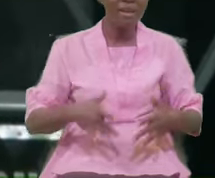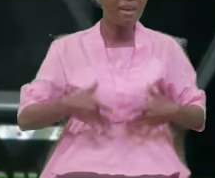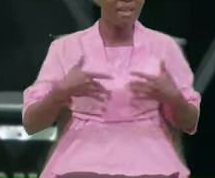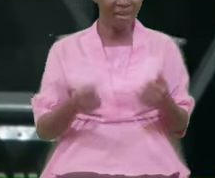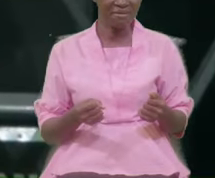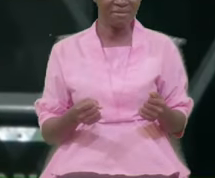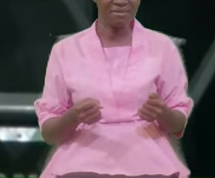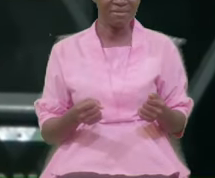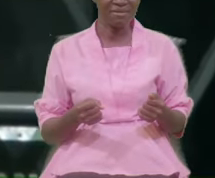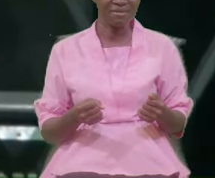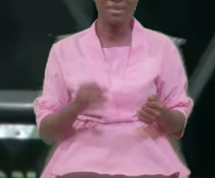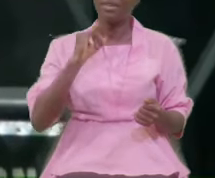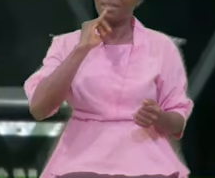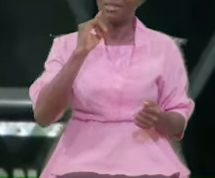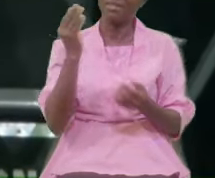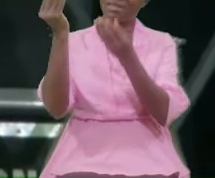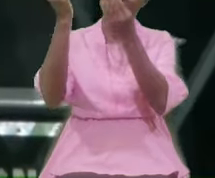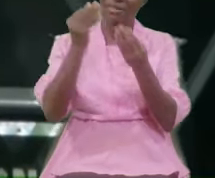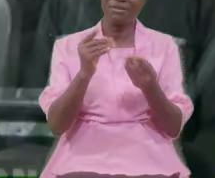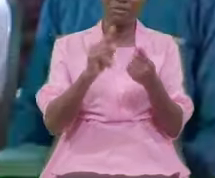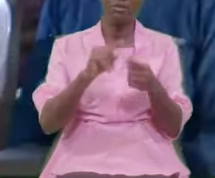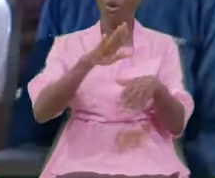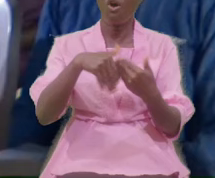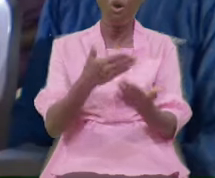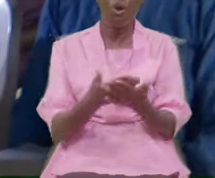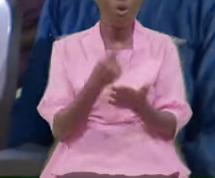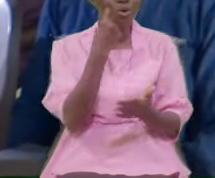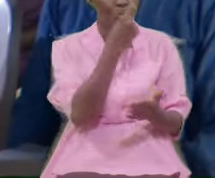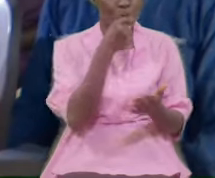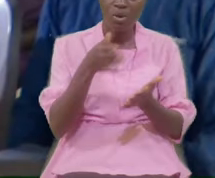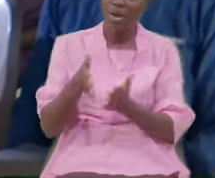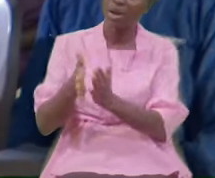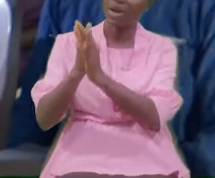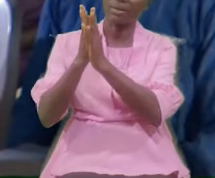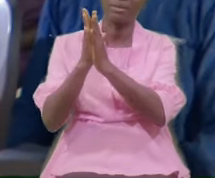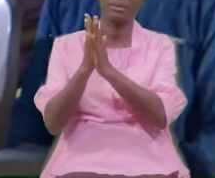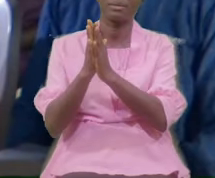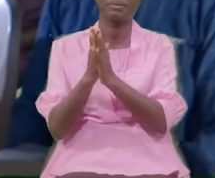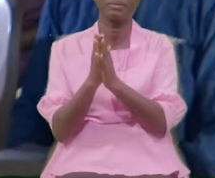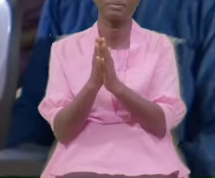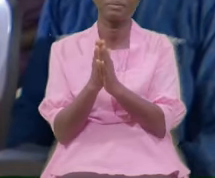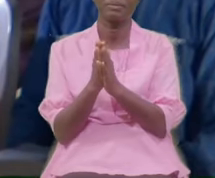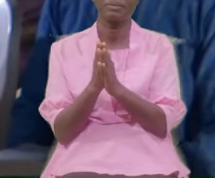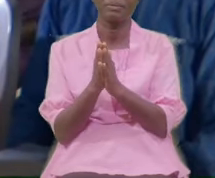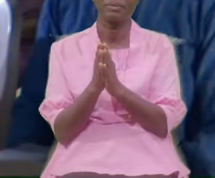gred to all who ask ihang nagapang